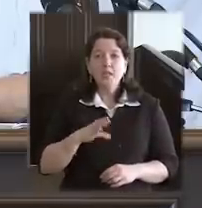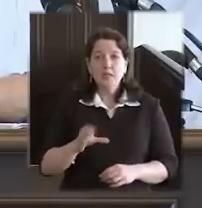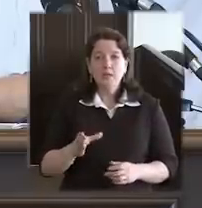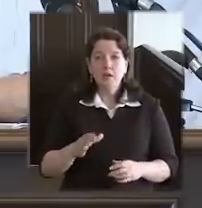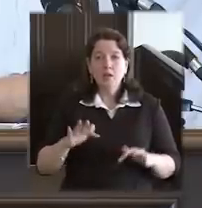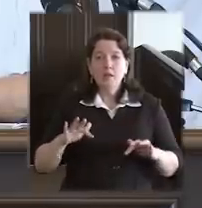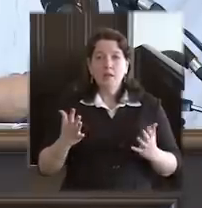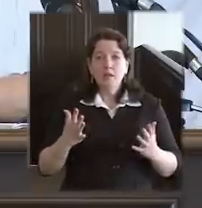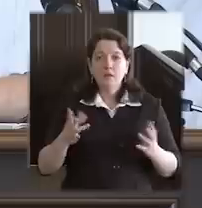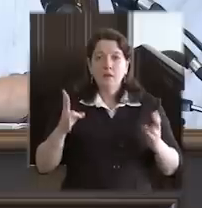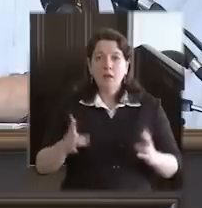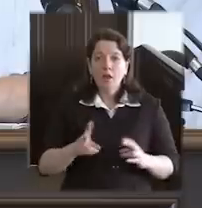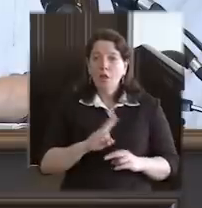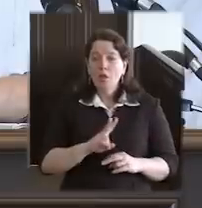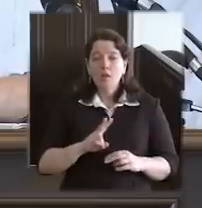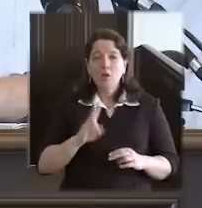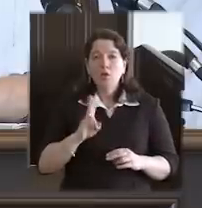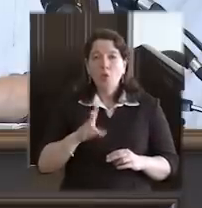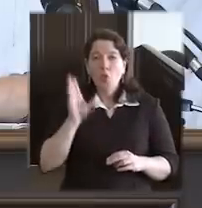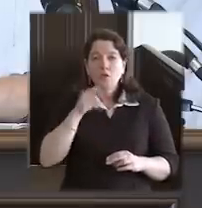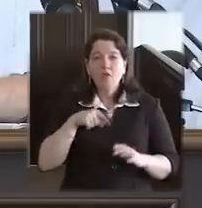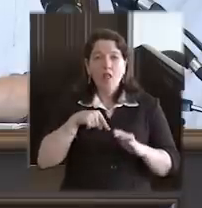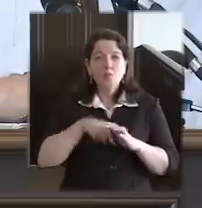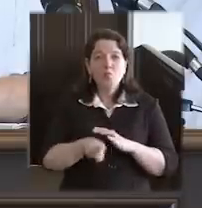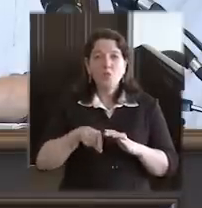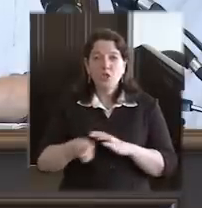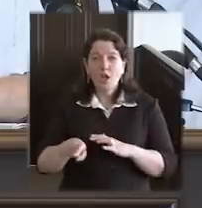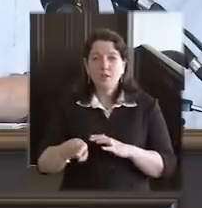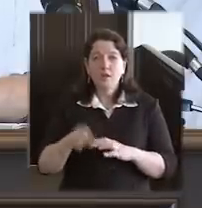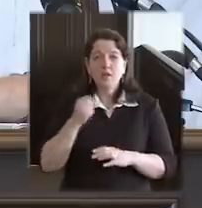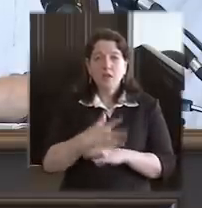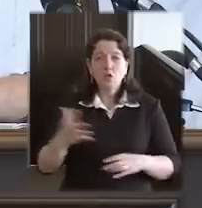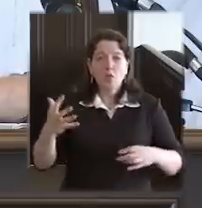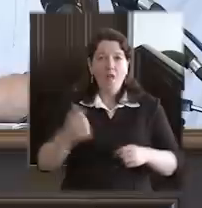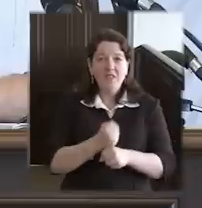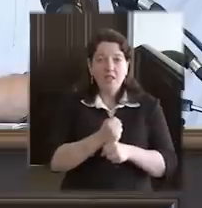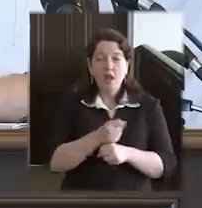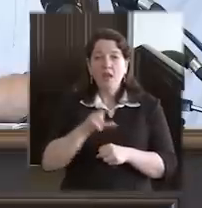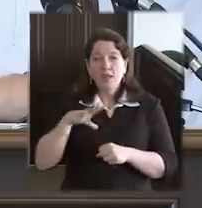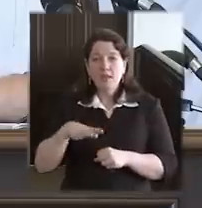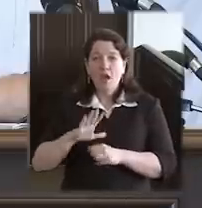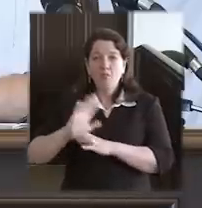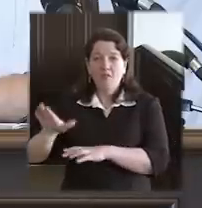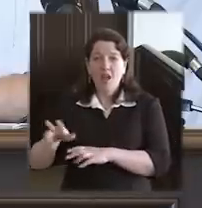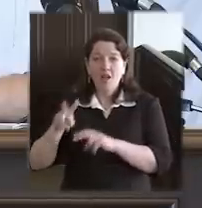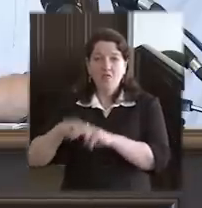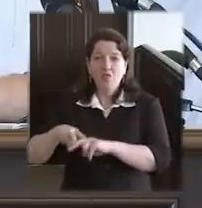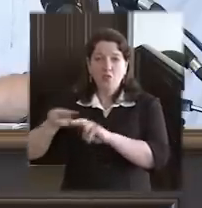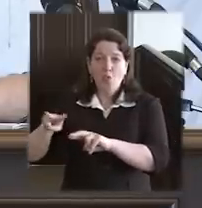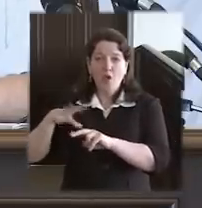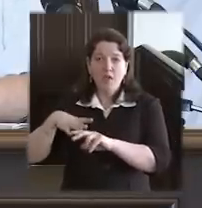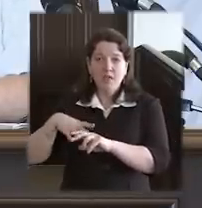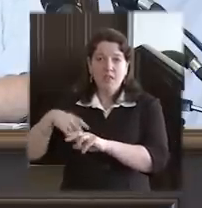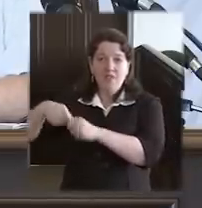Ужасы. Любого, кто бежал и пытался бежать из этого города, распинали. Иерусалим